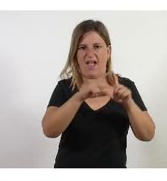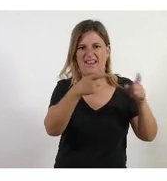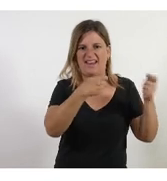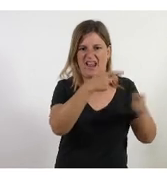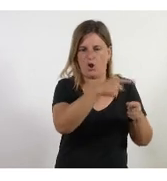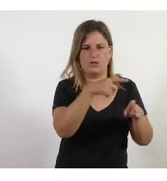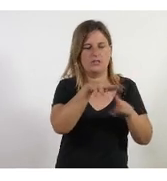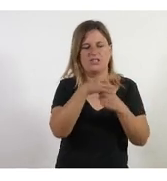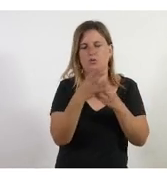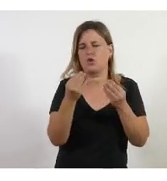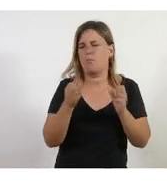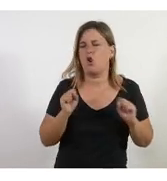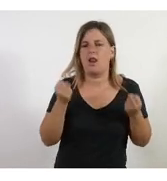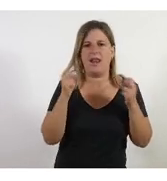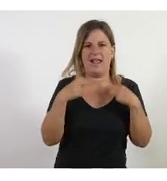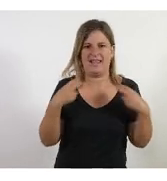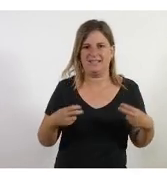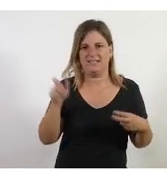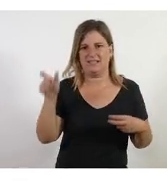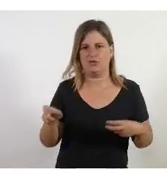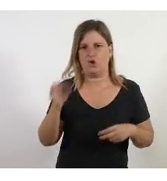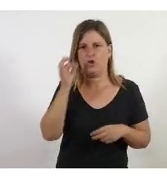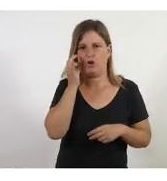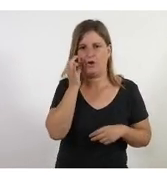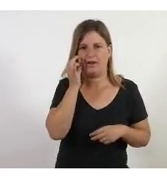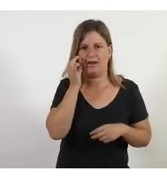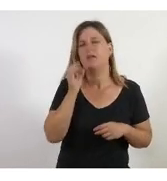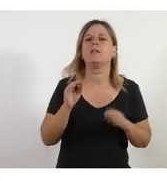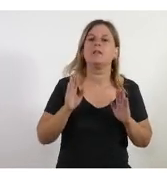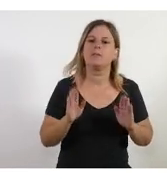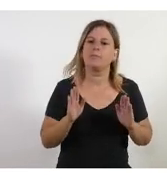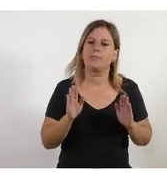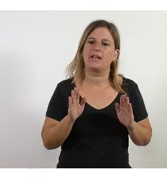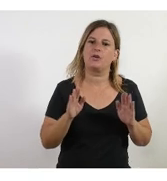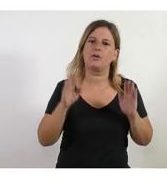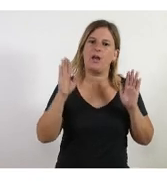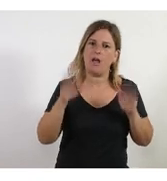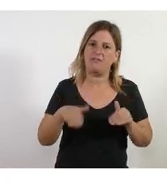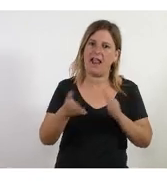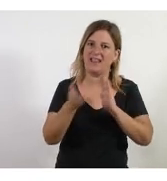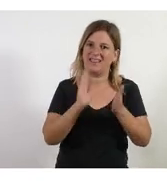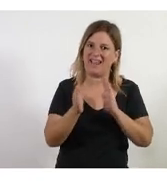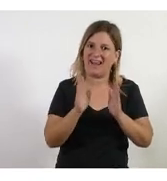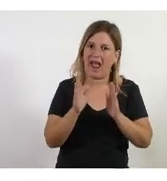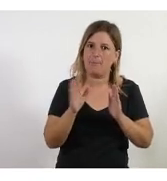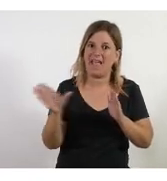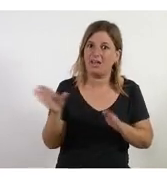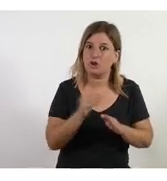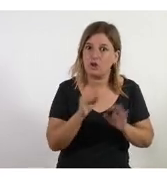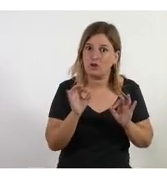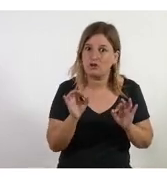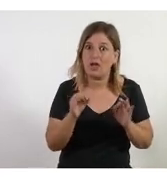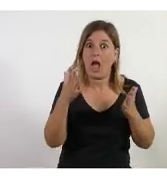situació molt estressant aquesta dona. No? Bueno, però va entrar en teràpia, no sé què, bueno, i